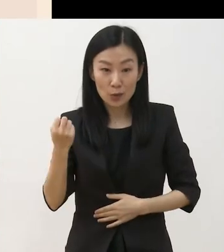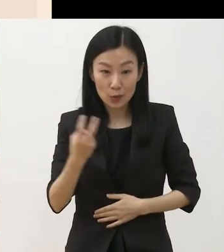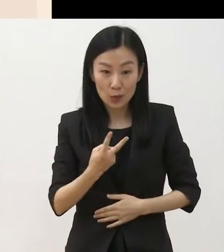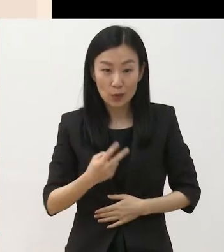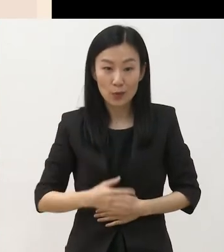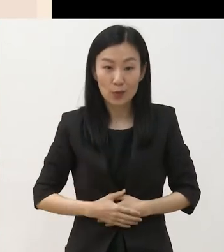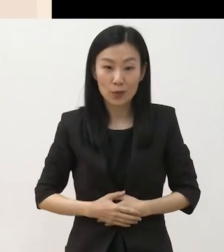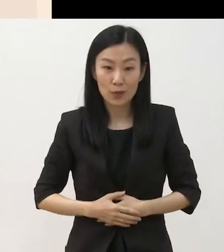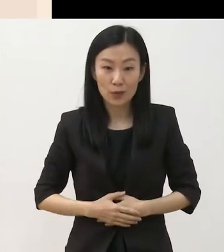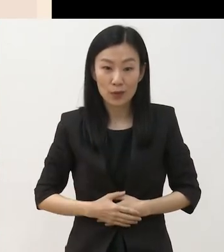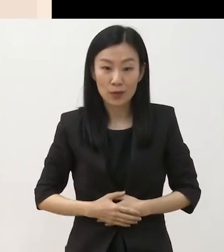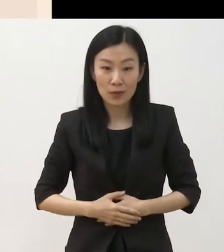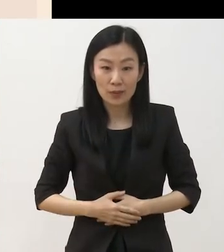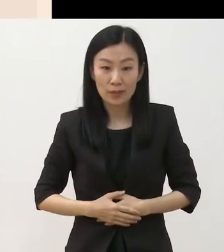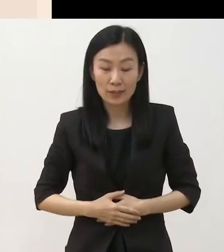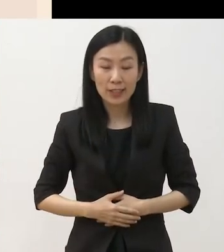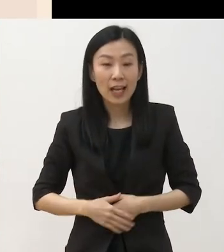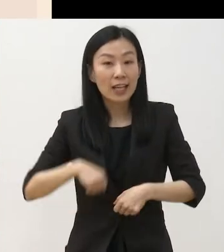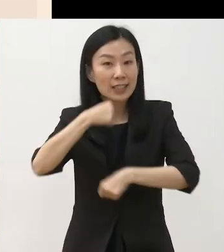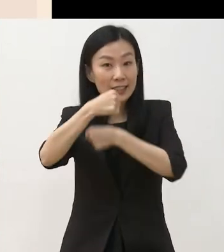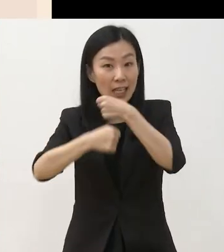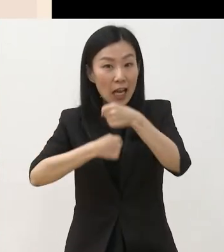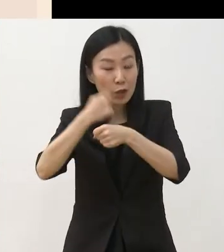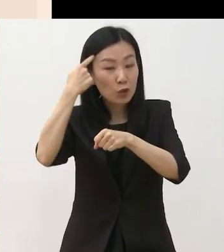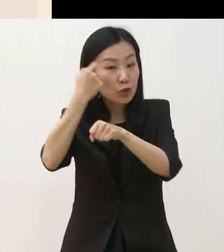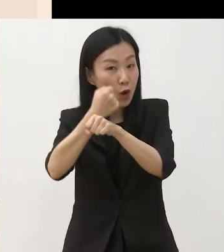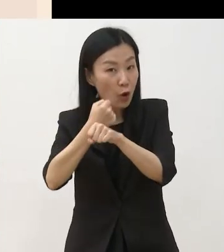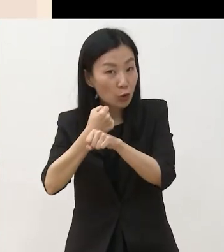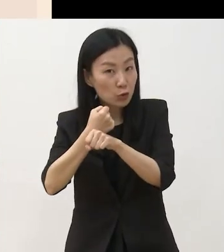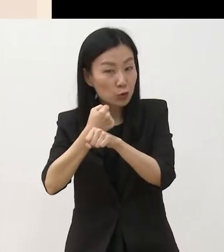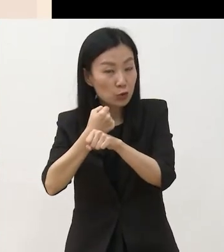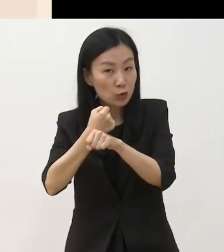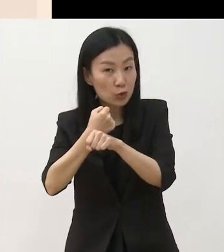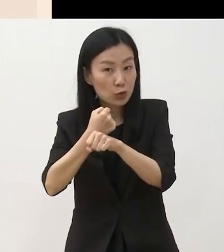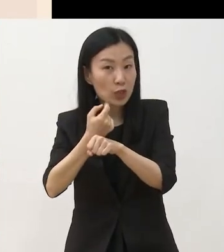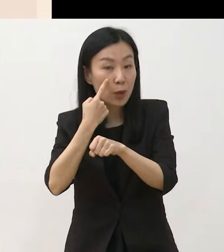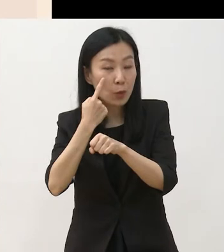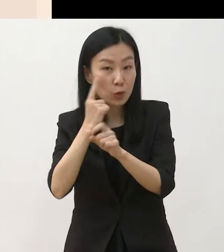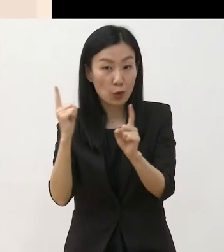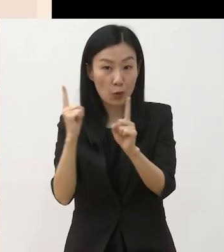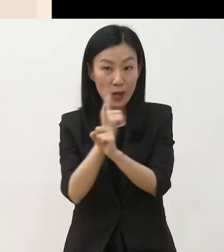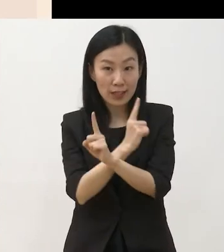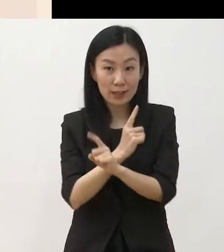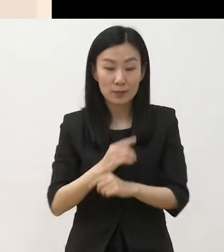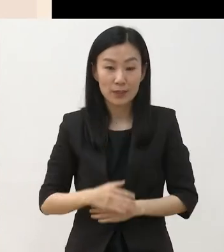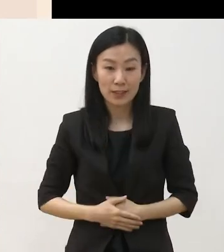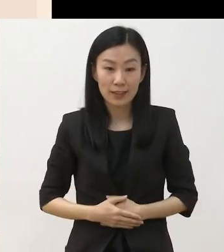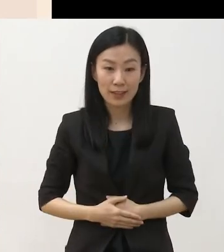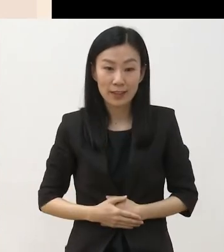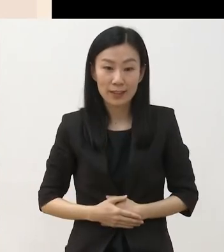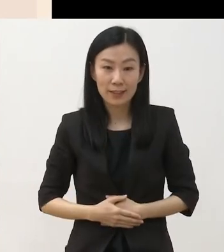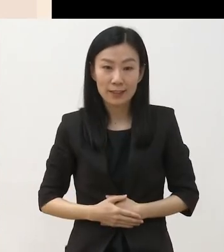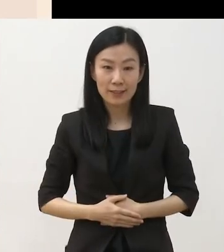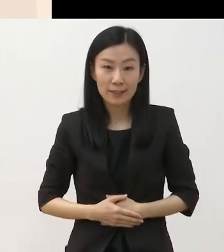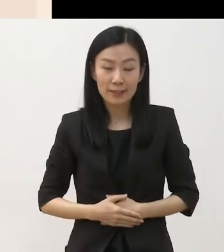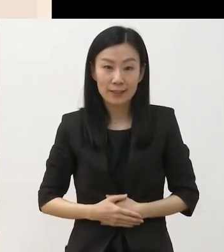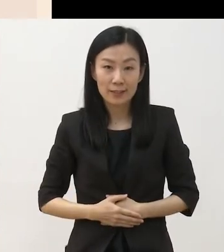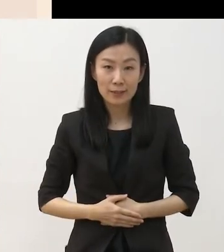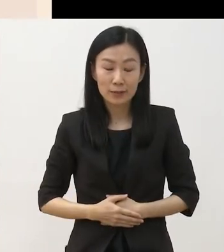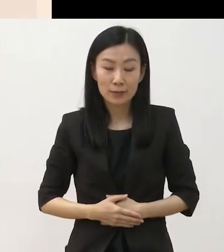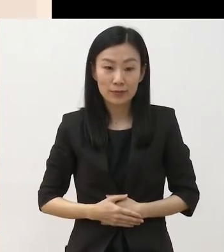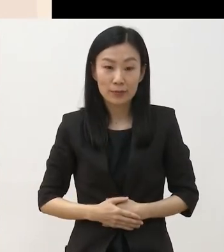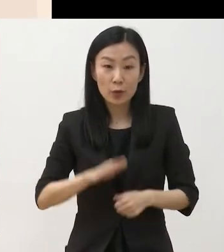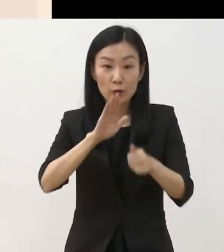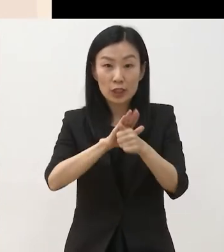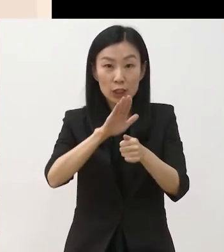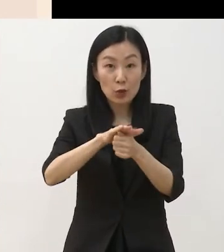스스로가 자율 연구 중심으로의 사업들로 변경이 됩니다. 그리고 지원의 규모입니다. 가장